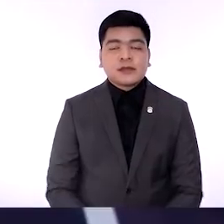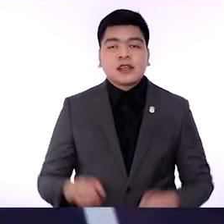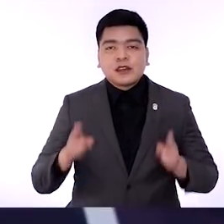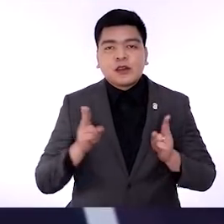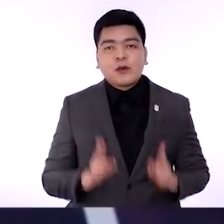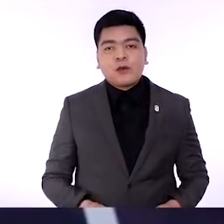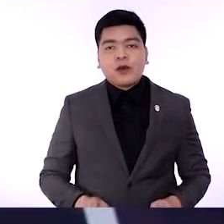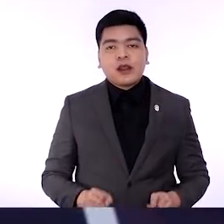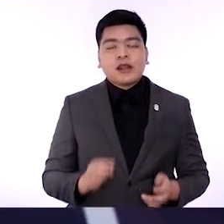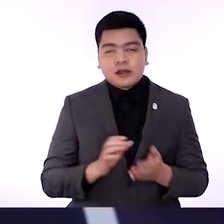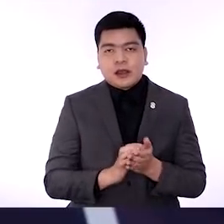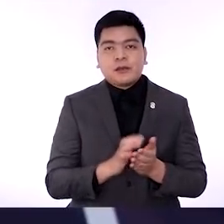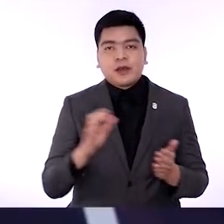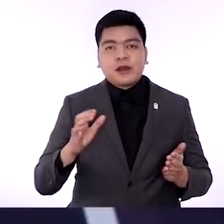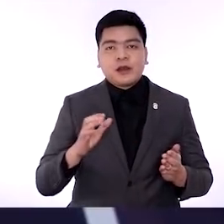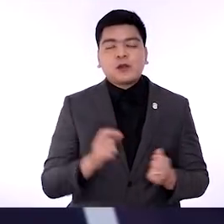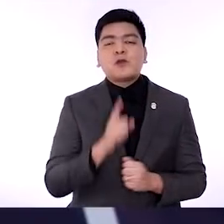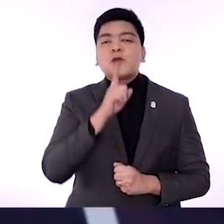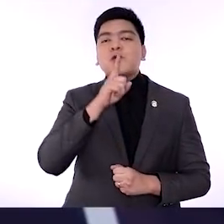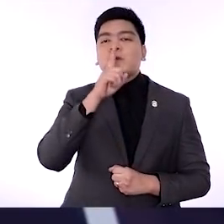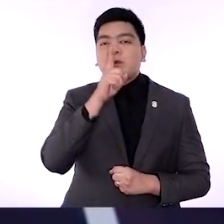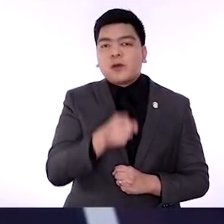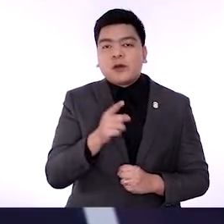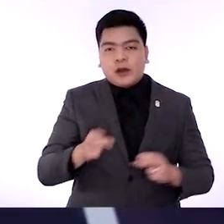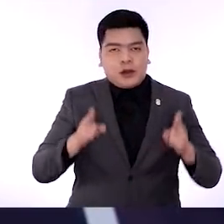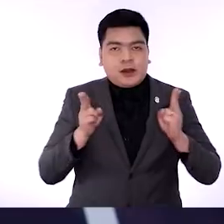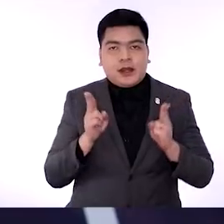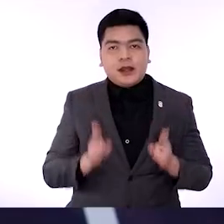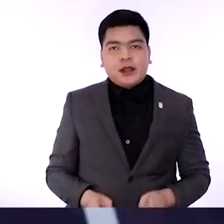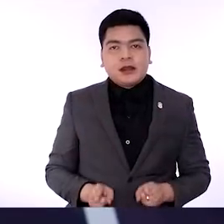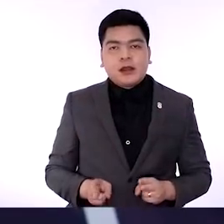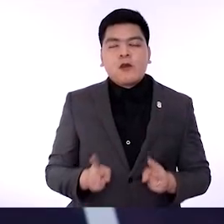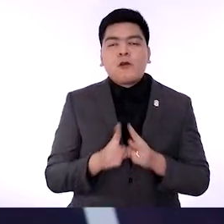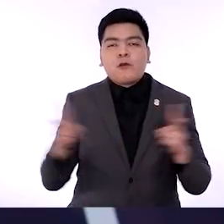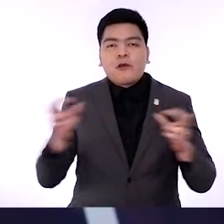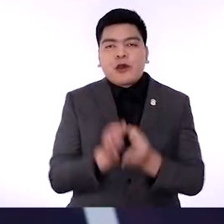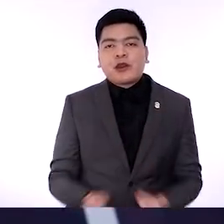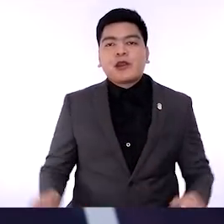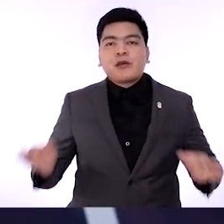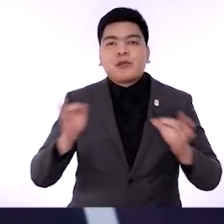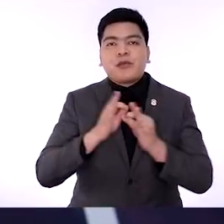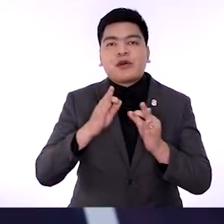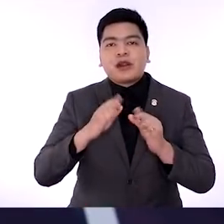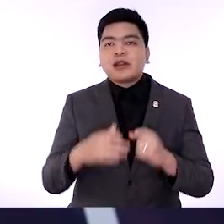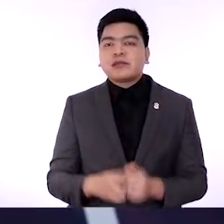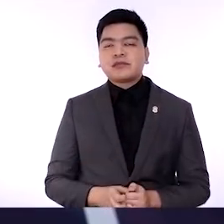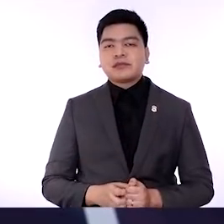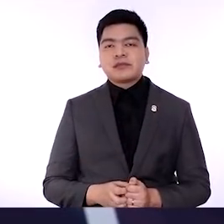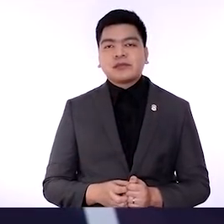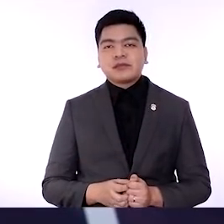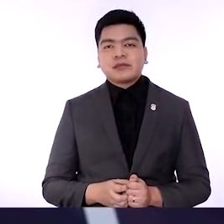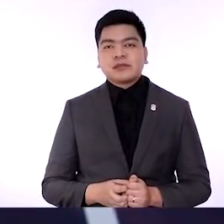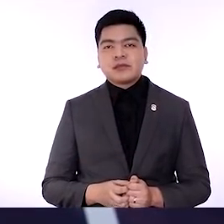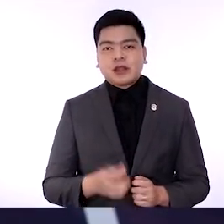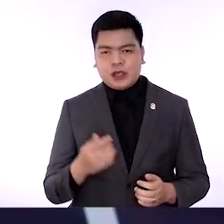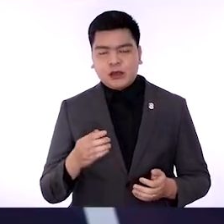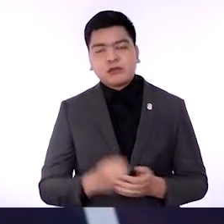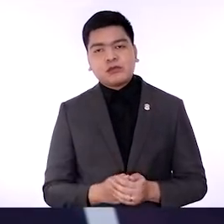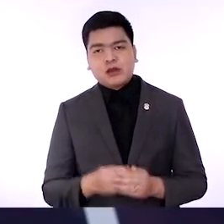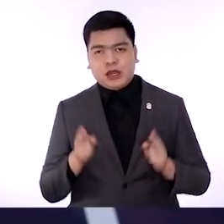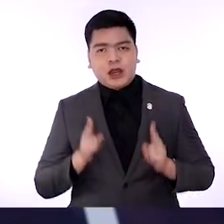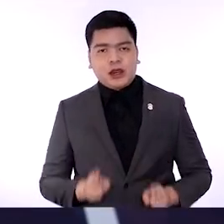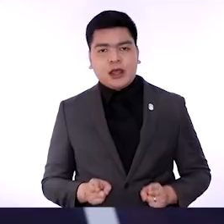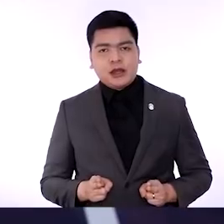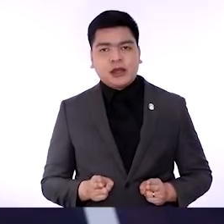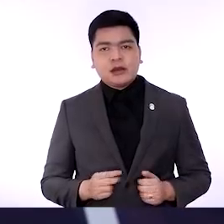Health is wealth. Tunay nga ang ating kalusugan ay mahalaga sa buhay ng tao. Kapag hindi ito